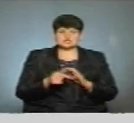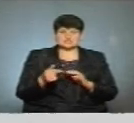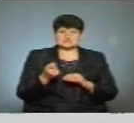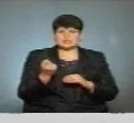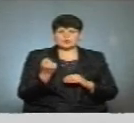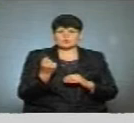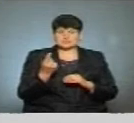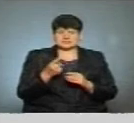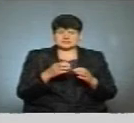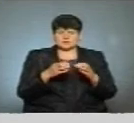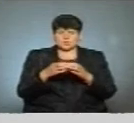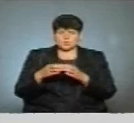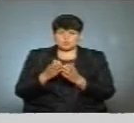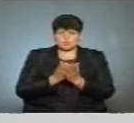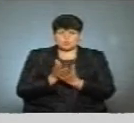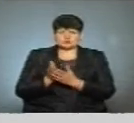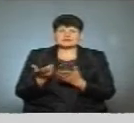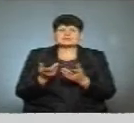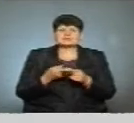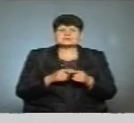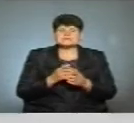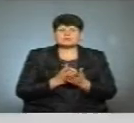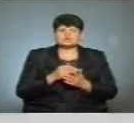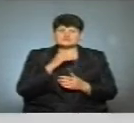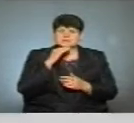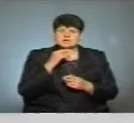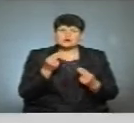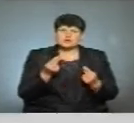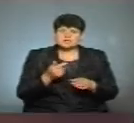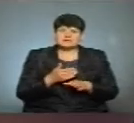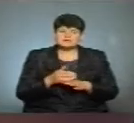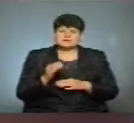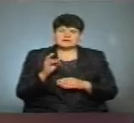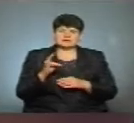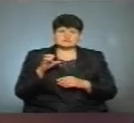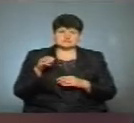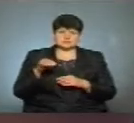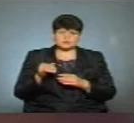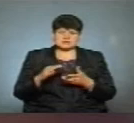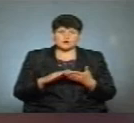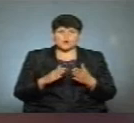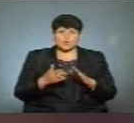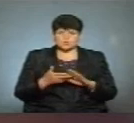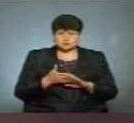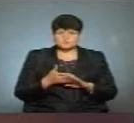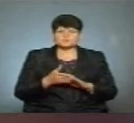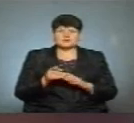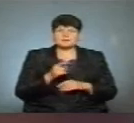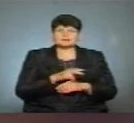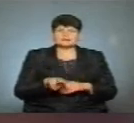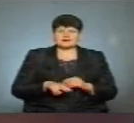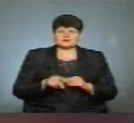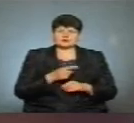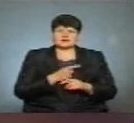11 груп послуг. Які саме це послуги та чи вистачає грошей, які виділяє НСЗУ за контрактом медзакладу, директор